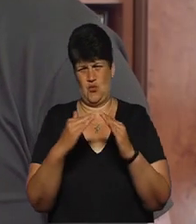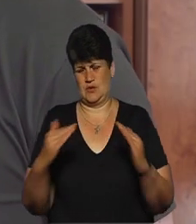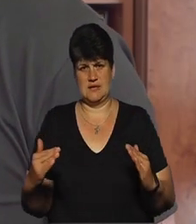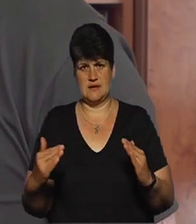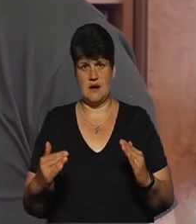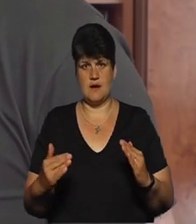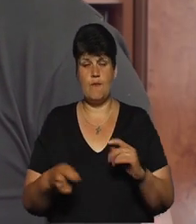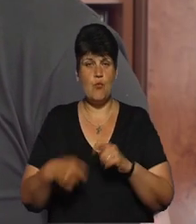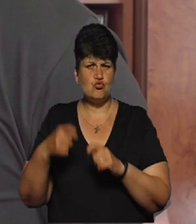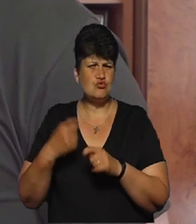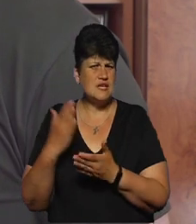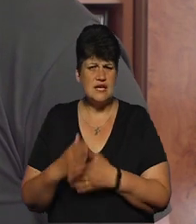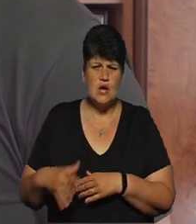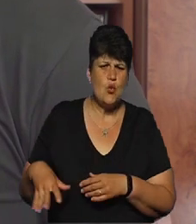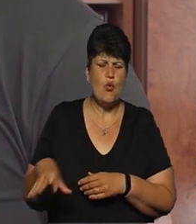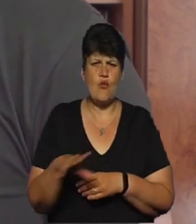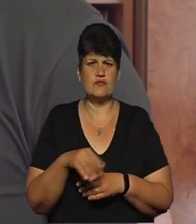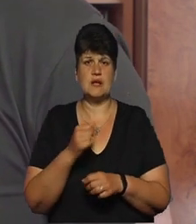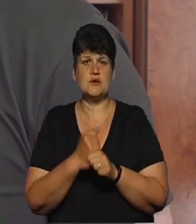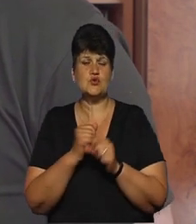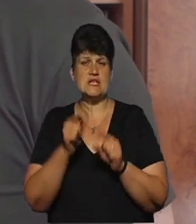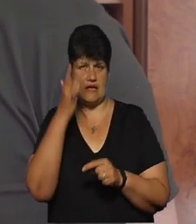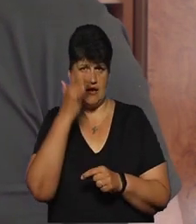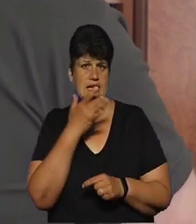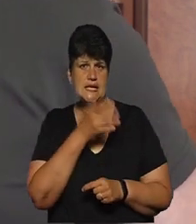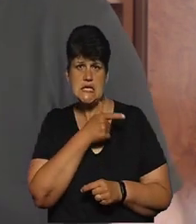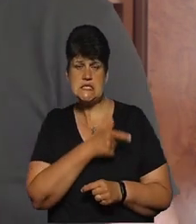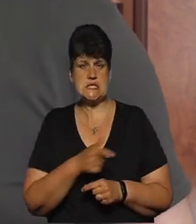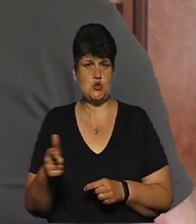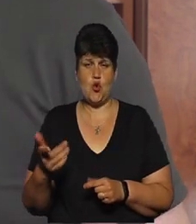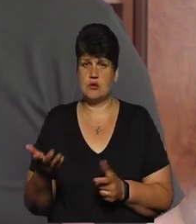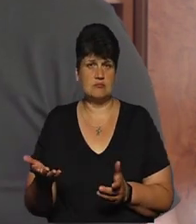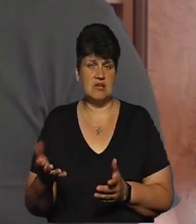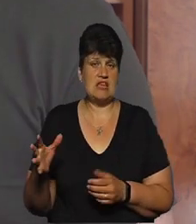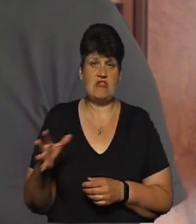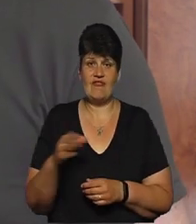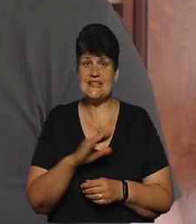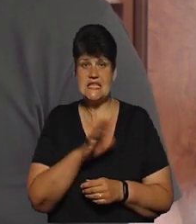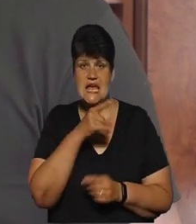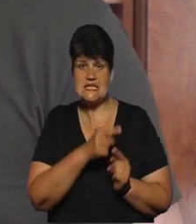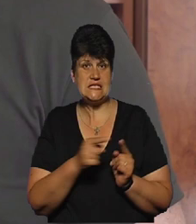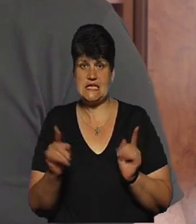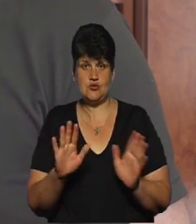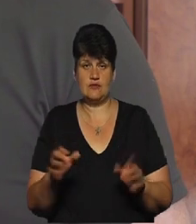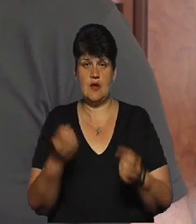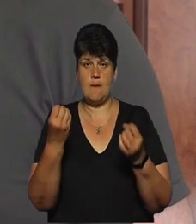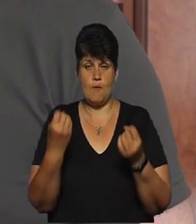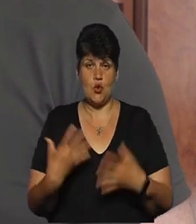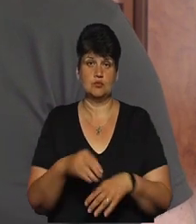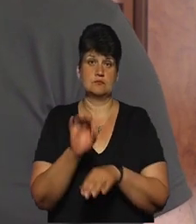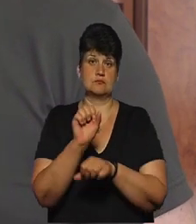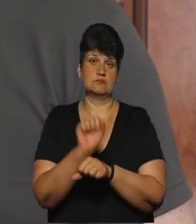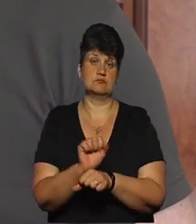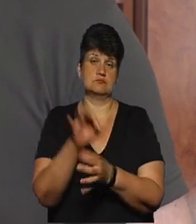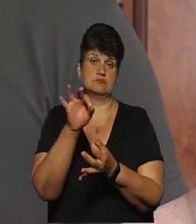ж працюють зазвичай тільки у літній сезон, і весь несезонний період часу вони просто простоюють. І важко